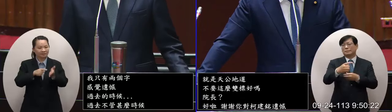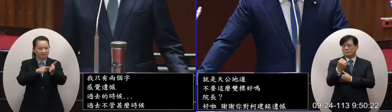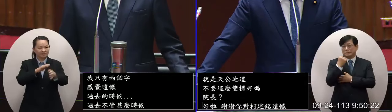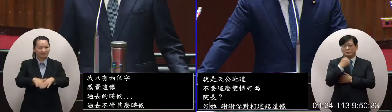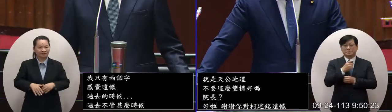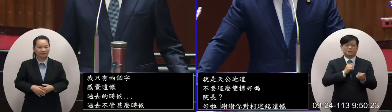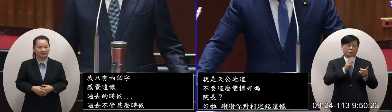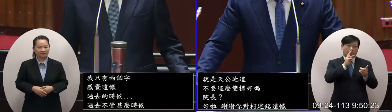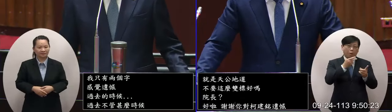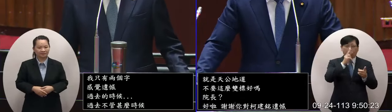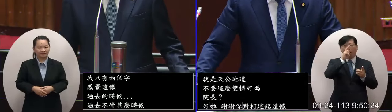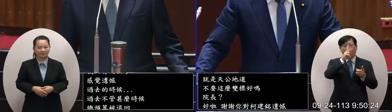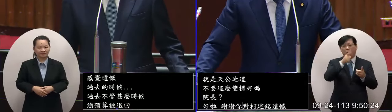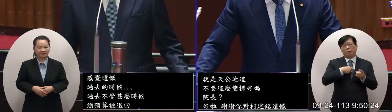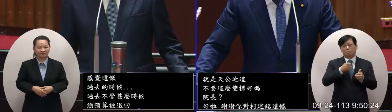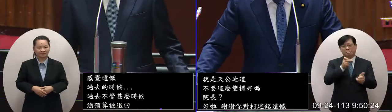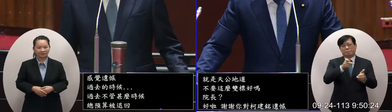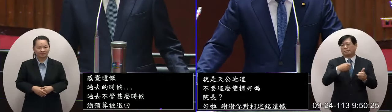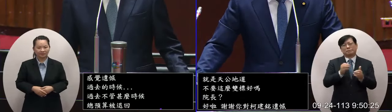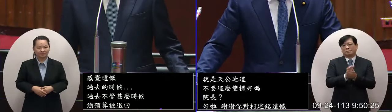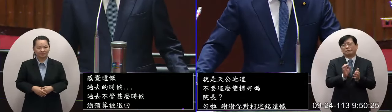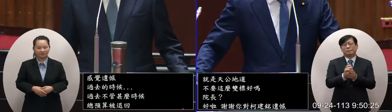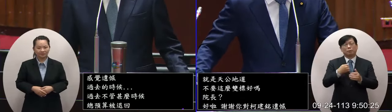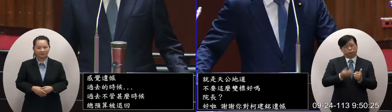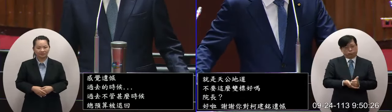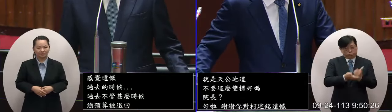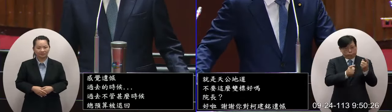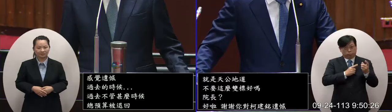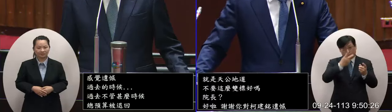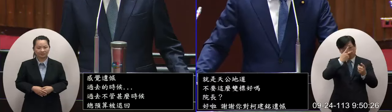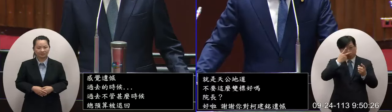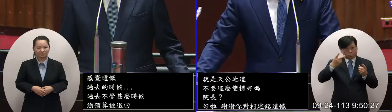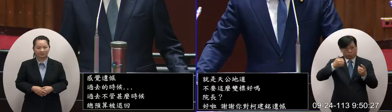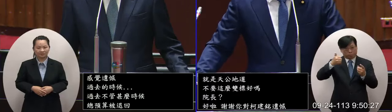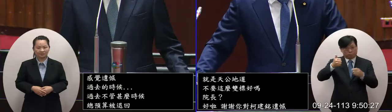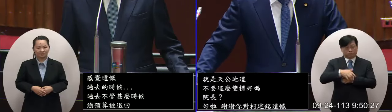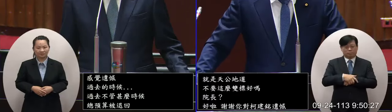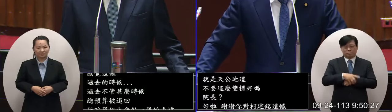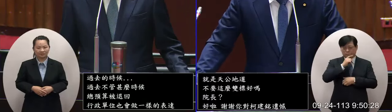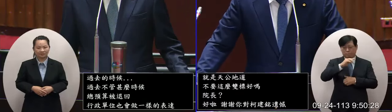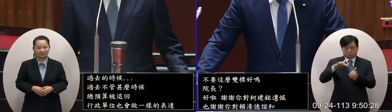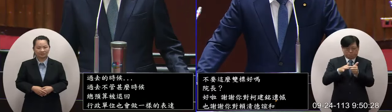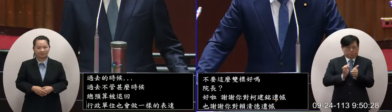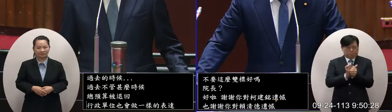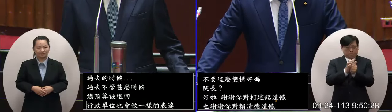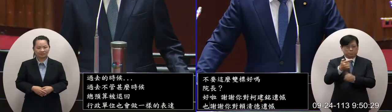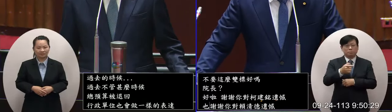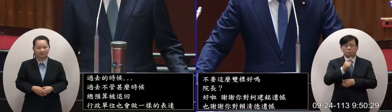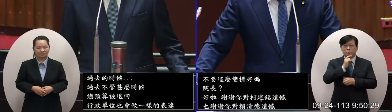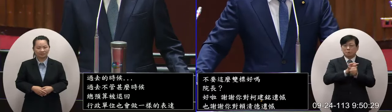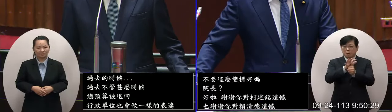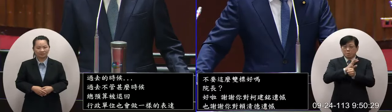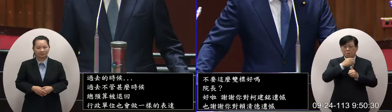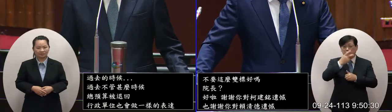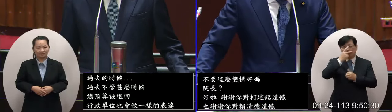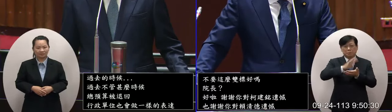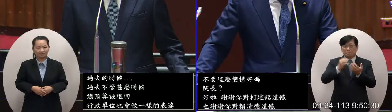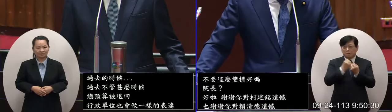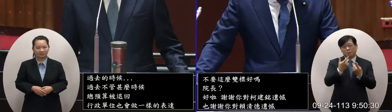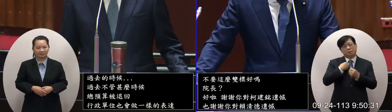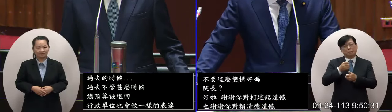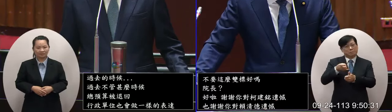打脸柯建铭跟赖清德，我也尊重了，毕竟你是赖清德的爱将嘛。你这么爱赖清德，爱到去打